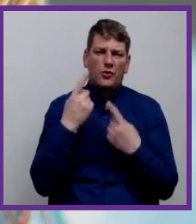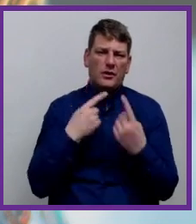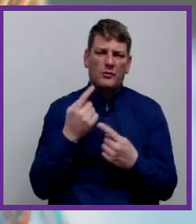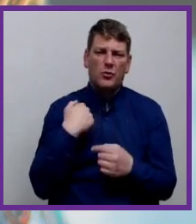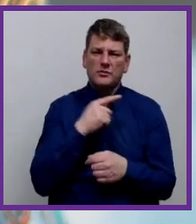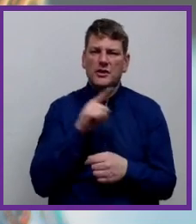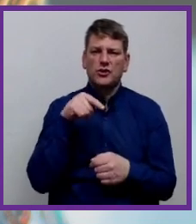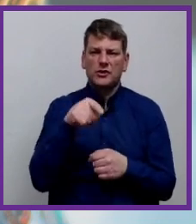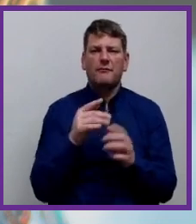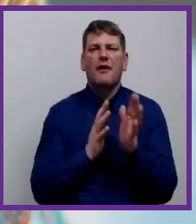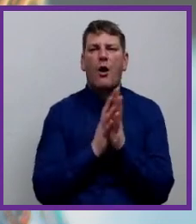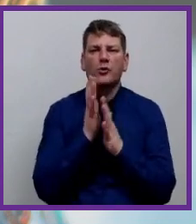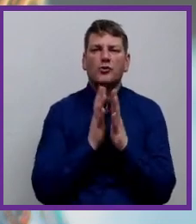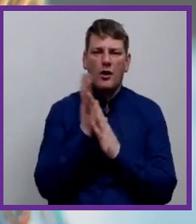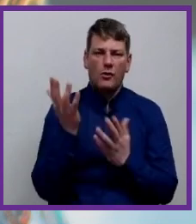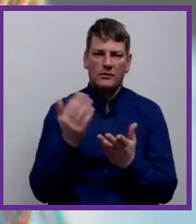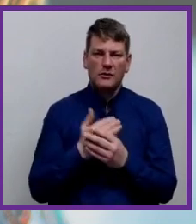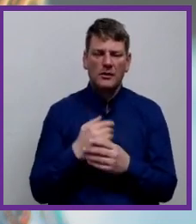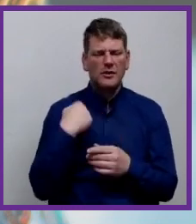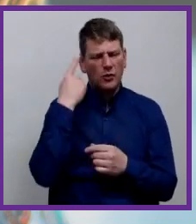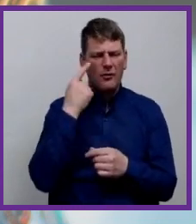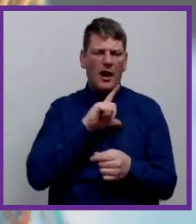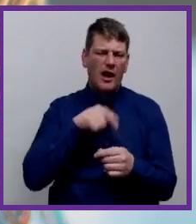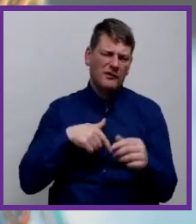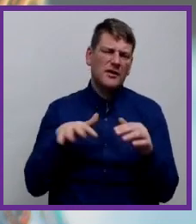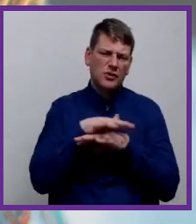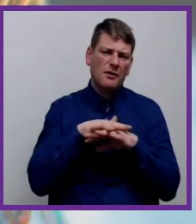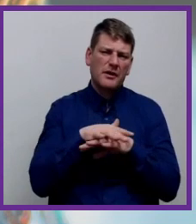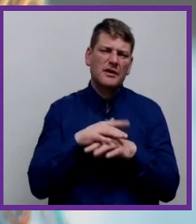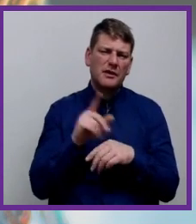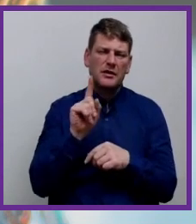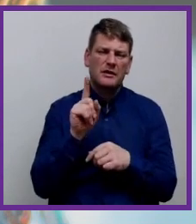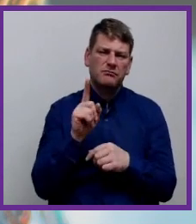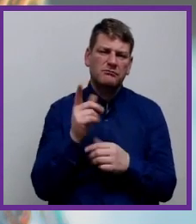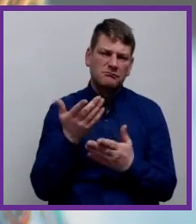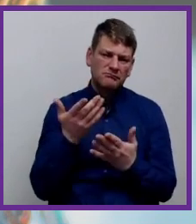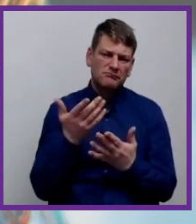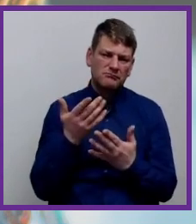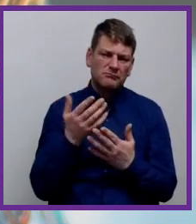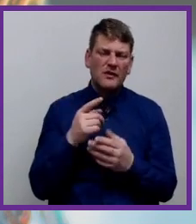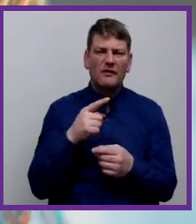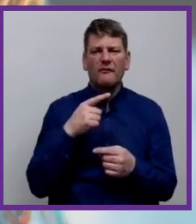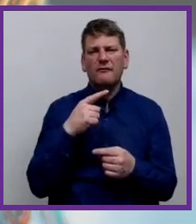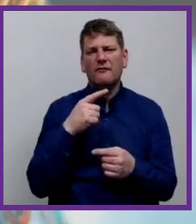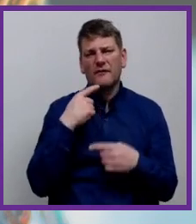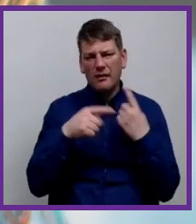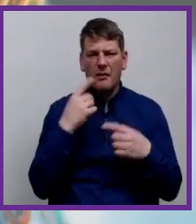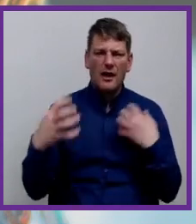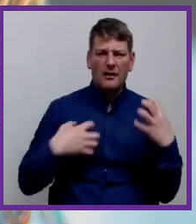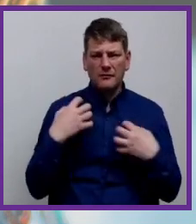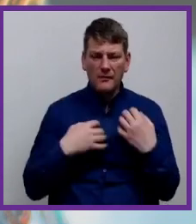šitām vēl ir augt un augt. Tad es domāju, ka Latvijas sabiedrība ir samērā, nu, vienmēr sacepās, bet samērā